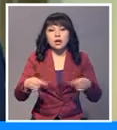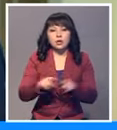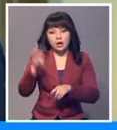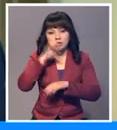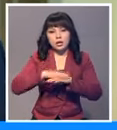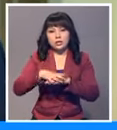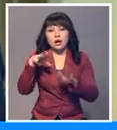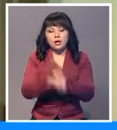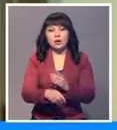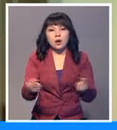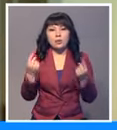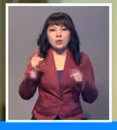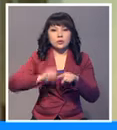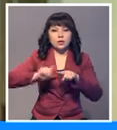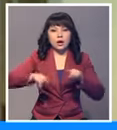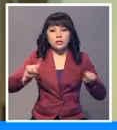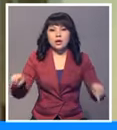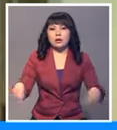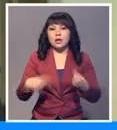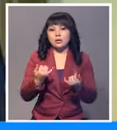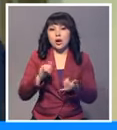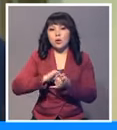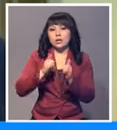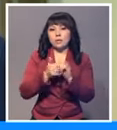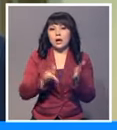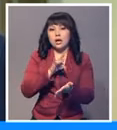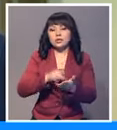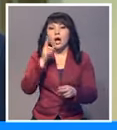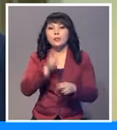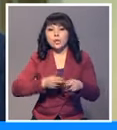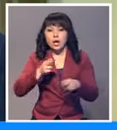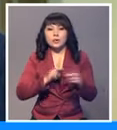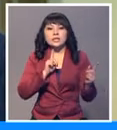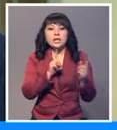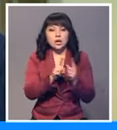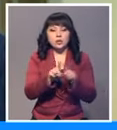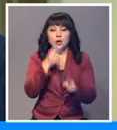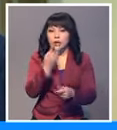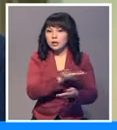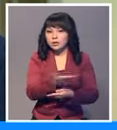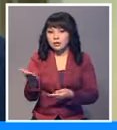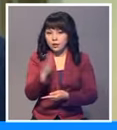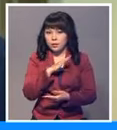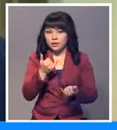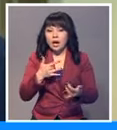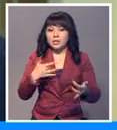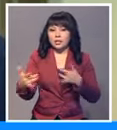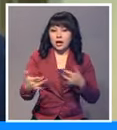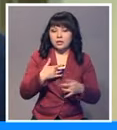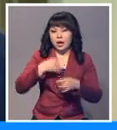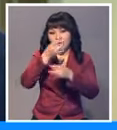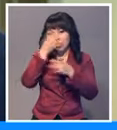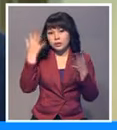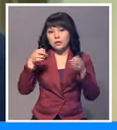ел болып саналады. Өскеменнің өзінде жаңа металлургтармен кездескенімізді көрдіңіздер, мәдени орталық жаңа театр ашылғанын